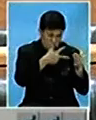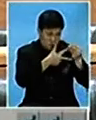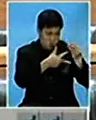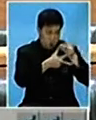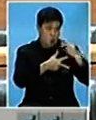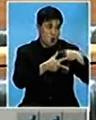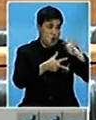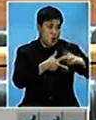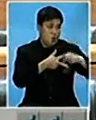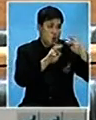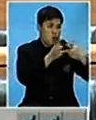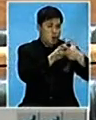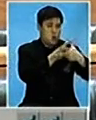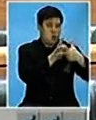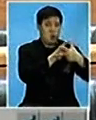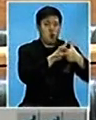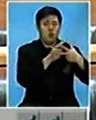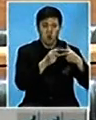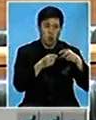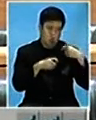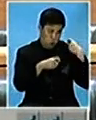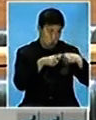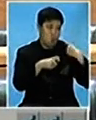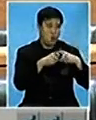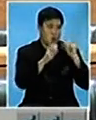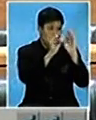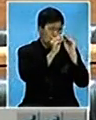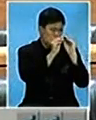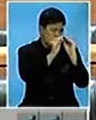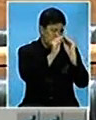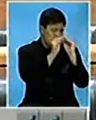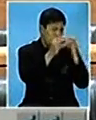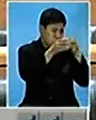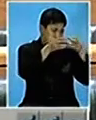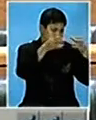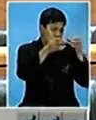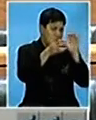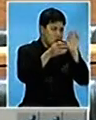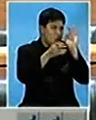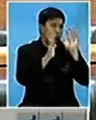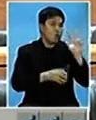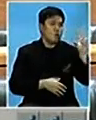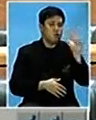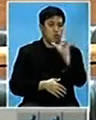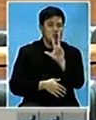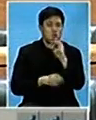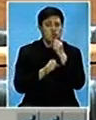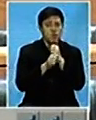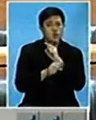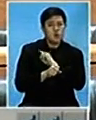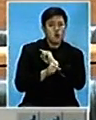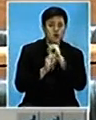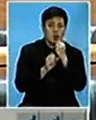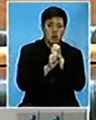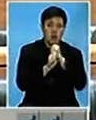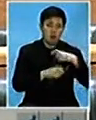ช่เรื่องง่ายครับแล้วที่ประชุมใหญ่ศาลฎีกาเลือกจากทั้งหมดมาเพียง3คนมาเพื่อทำหน้าที่ในศาลรัฐธรรม